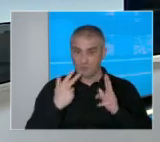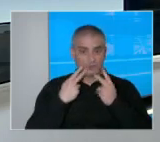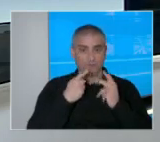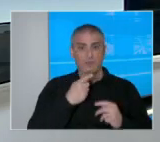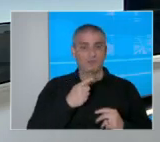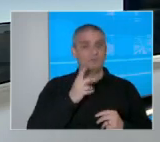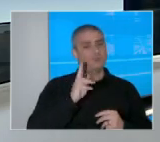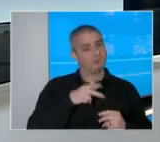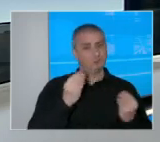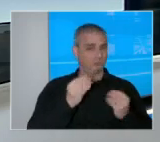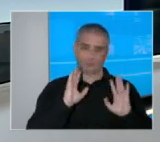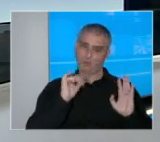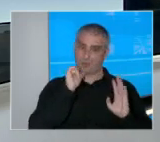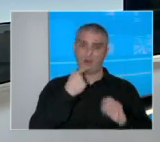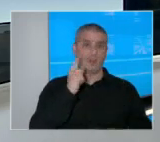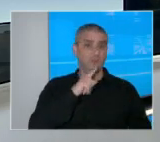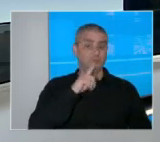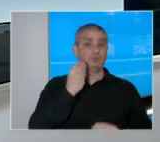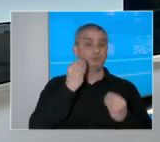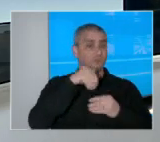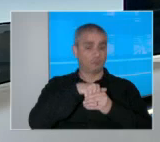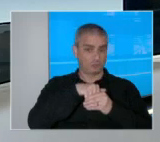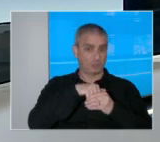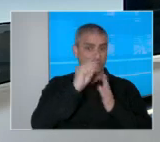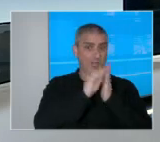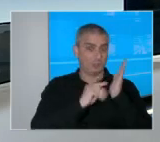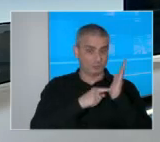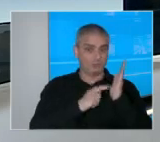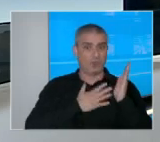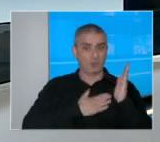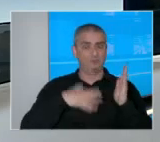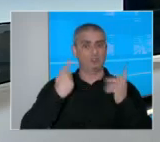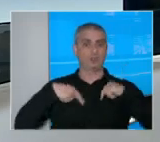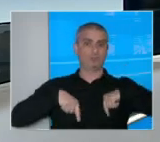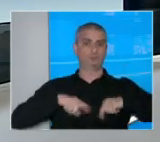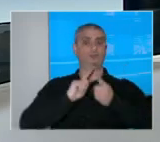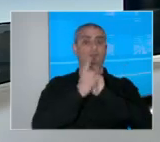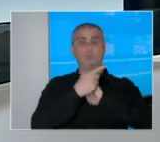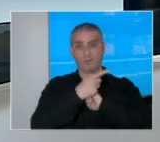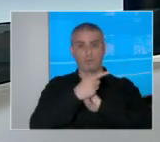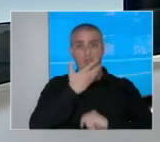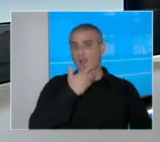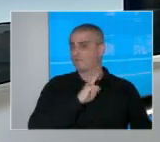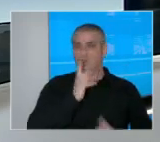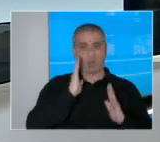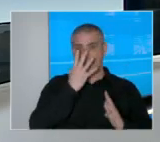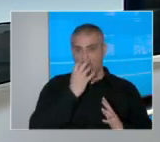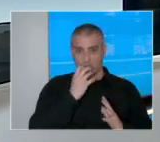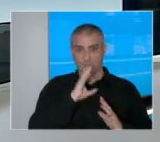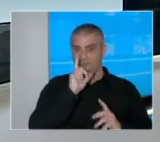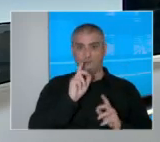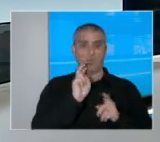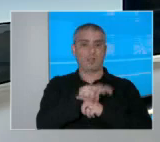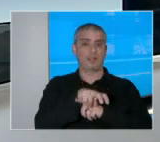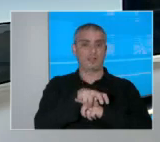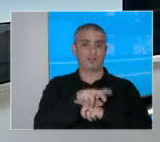שלך וכן ולא? יש מישהו, אני בלי להגיד שמות, יש מישהו במורד הרשימה שרוצה להיות יושב ראש במקומו. גפני לא יהיה נורא עצוב אם האיש הזה לא